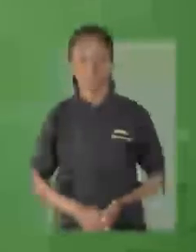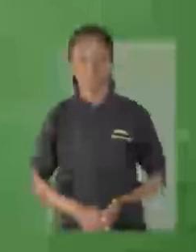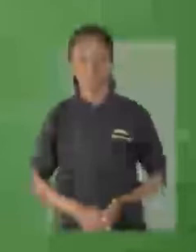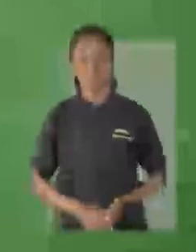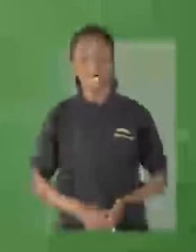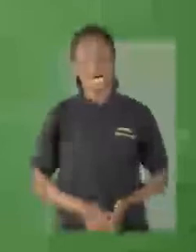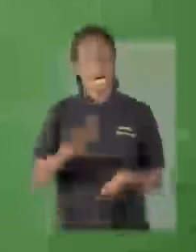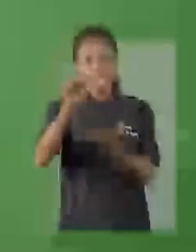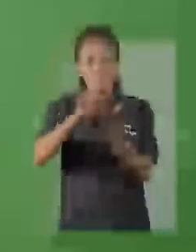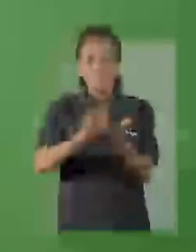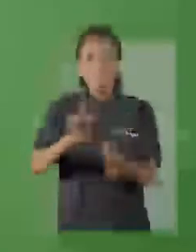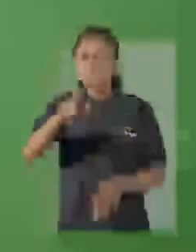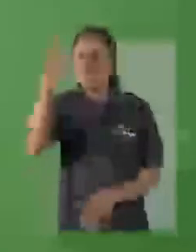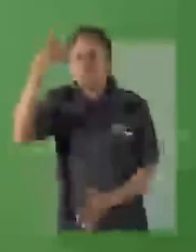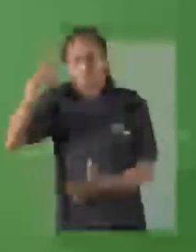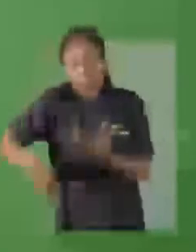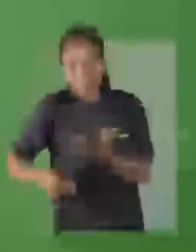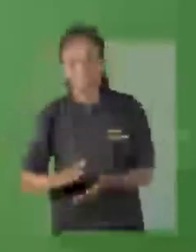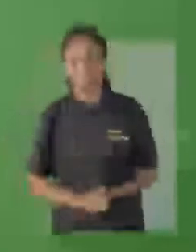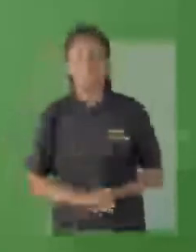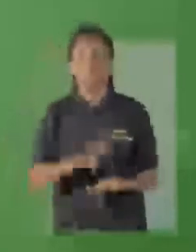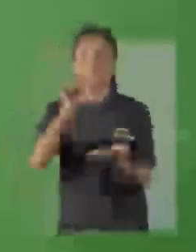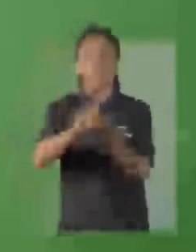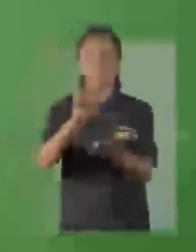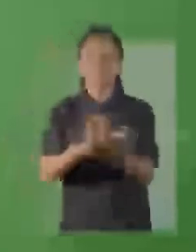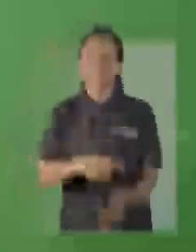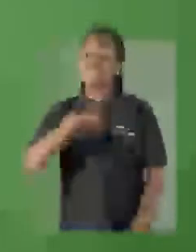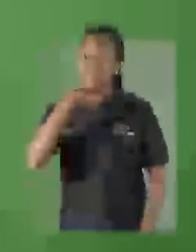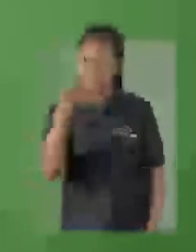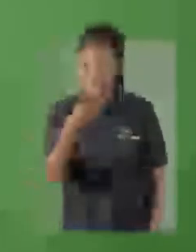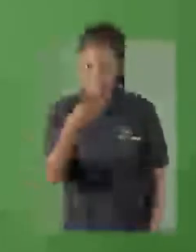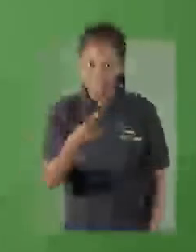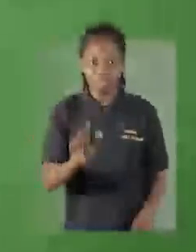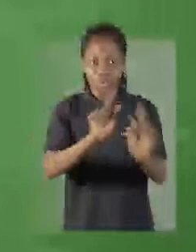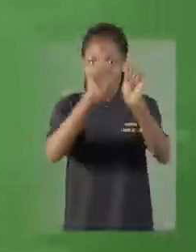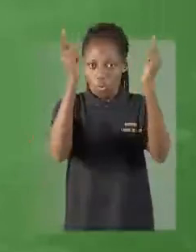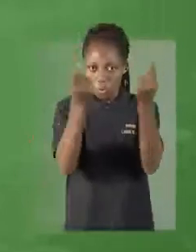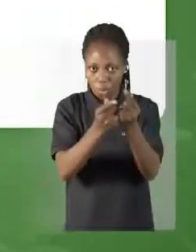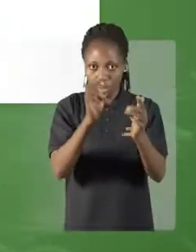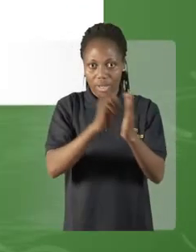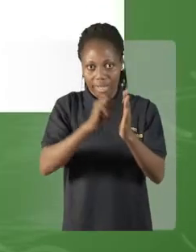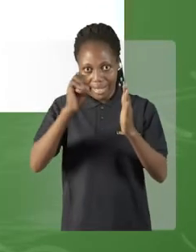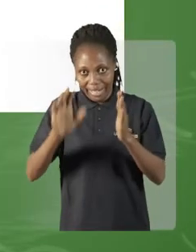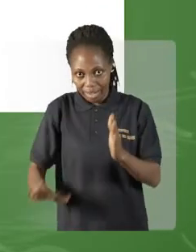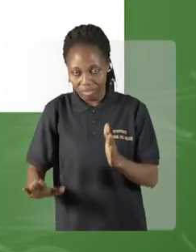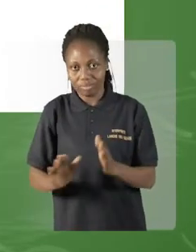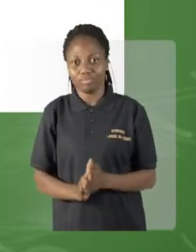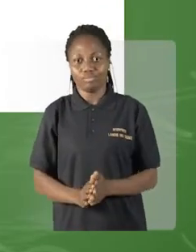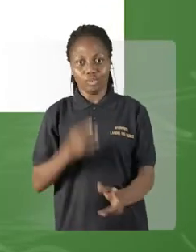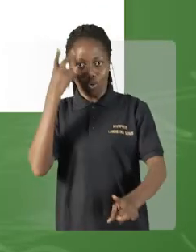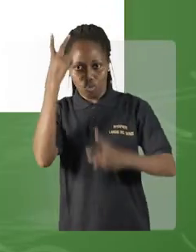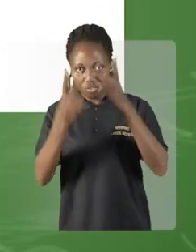des élèves sont allés visiter une forêt classée. Et qu'est-ce qu'ils ont